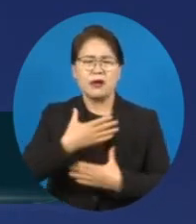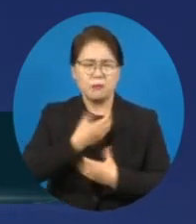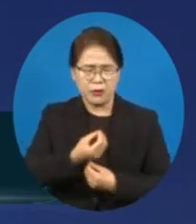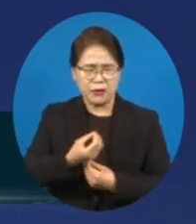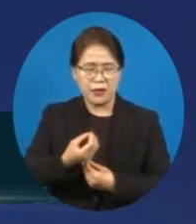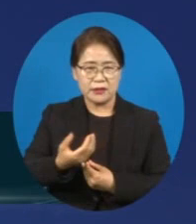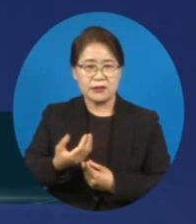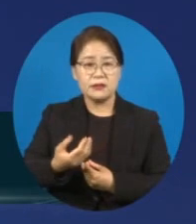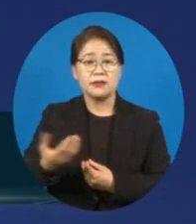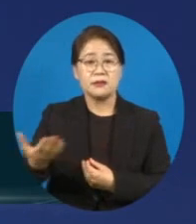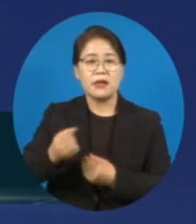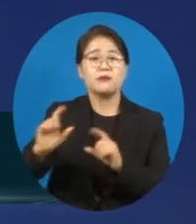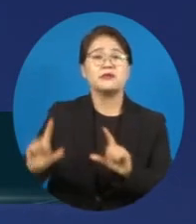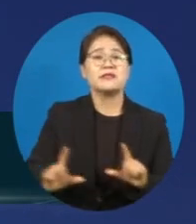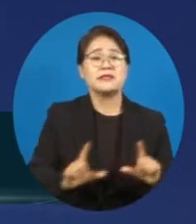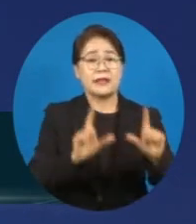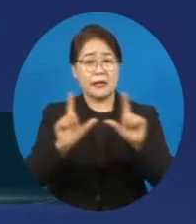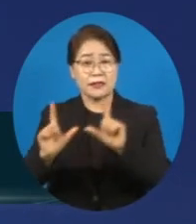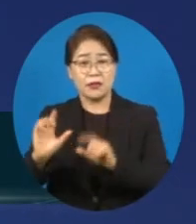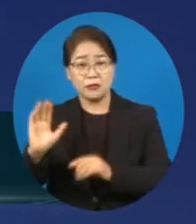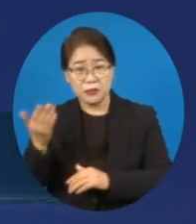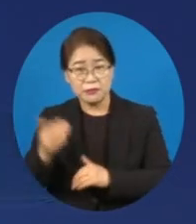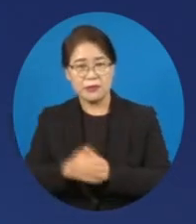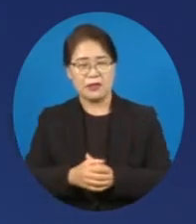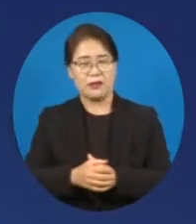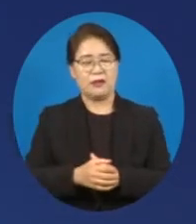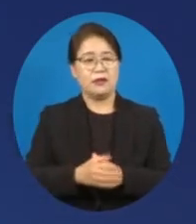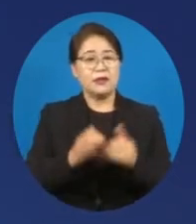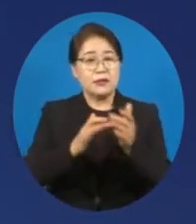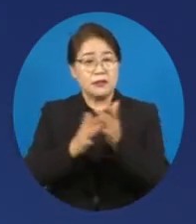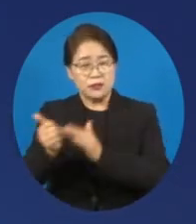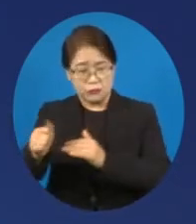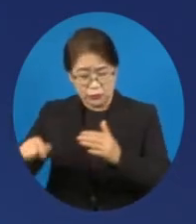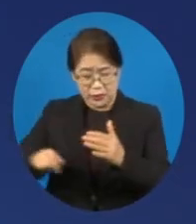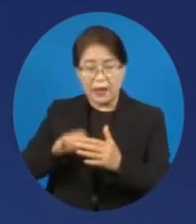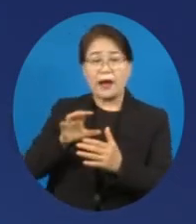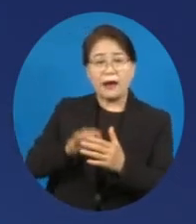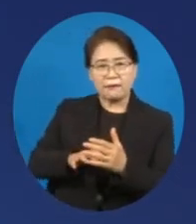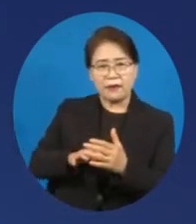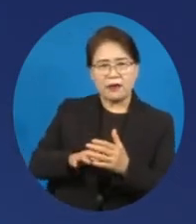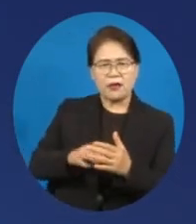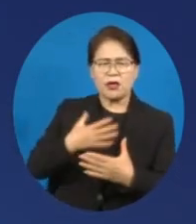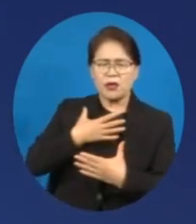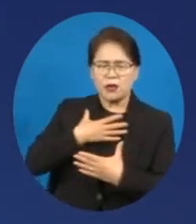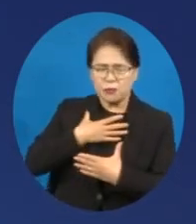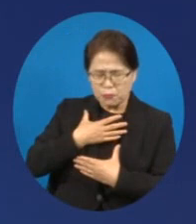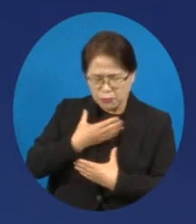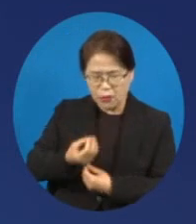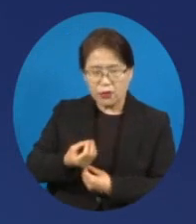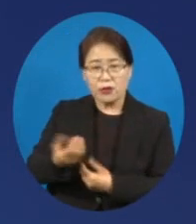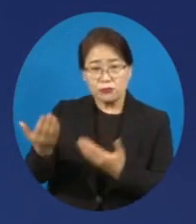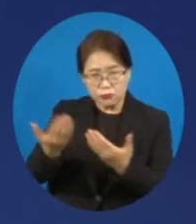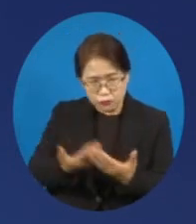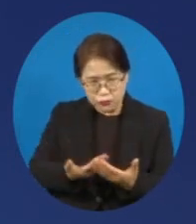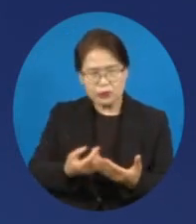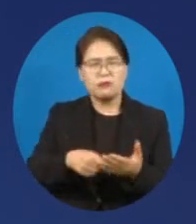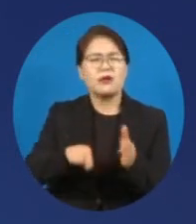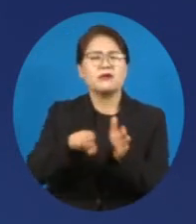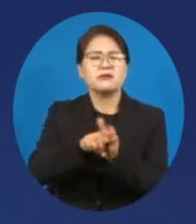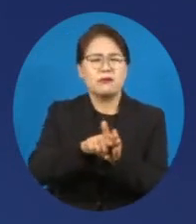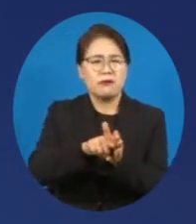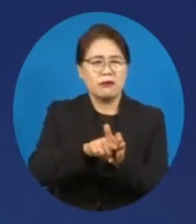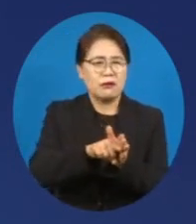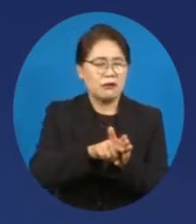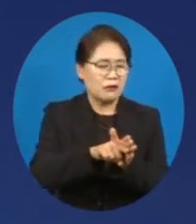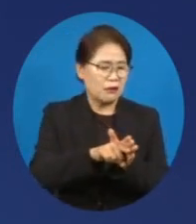것입니다 그렇습니다 여러분 예수님은요 우리 안에이 평강을 주시기 위하여